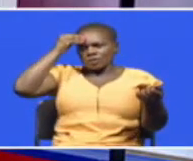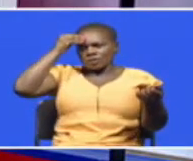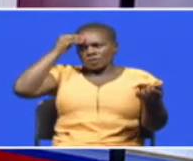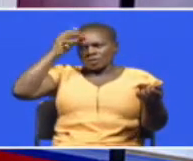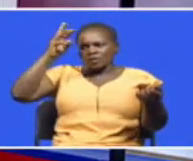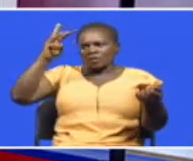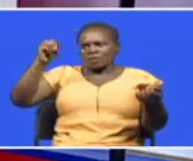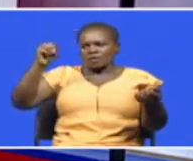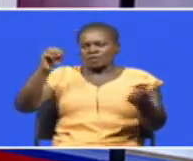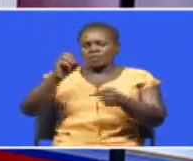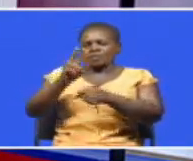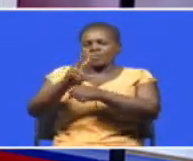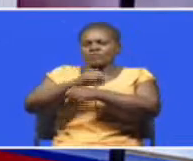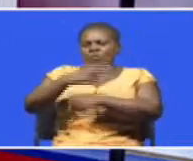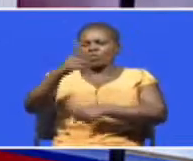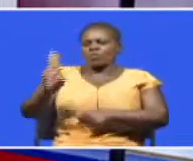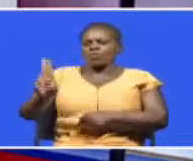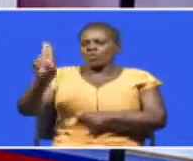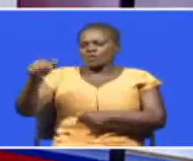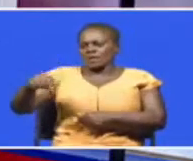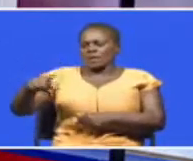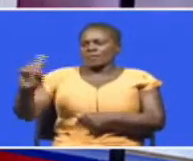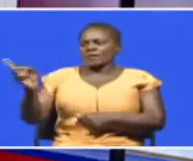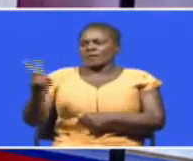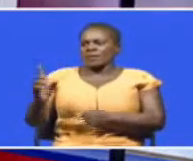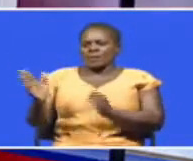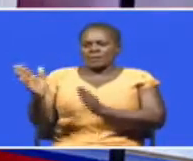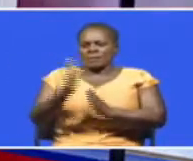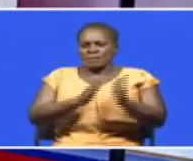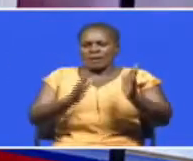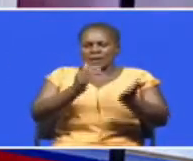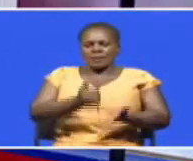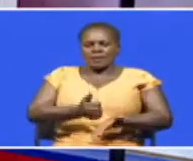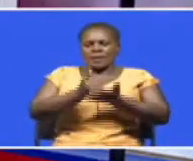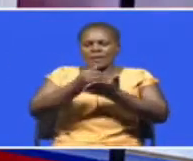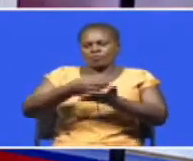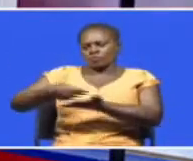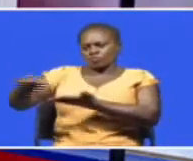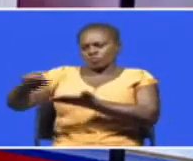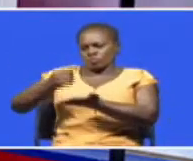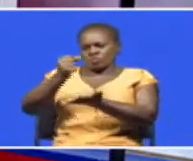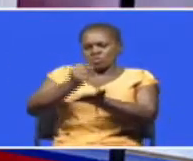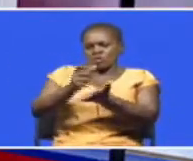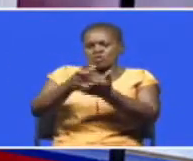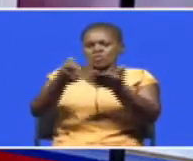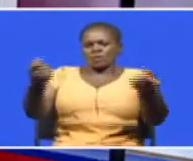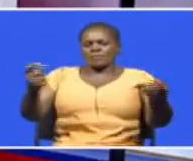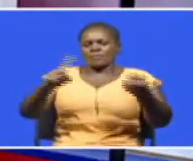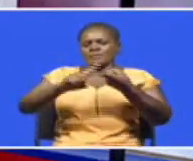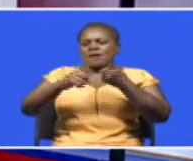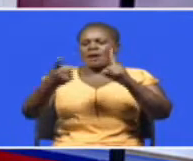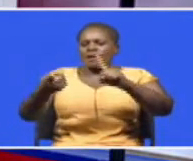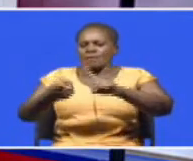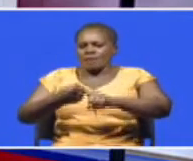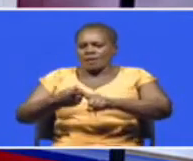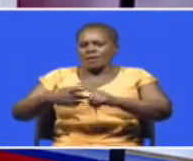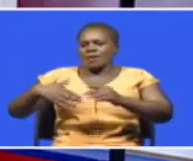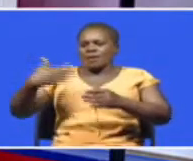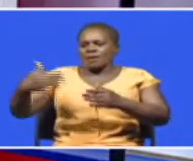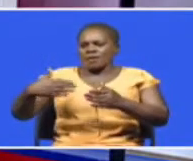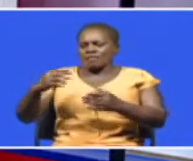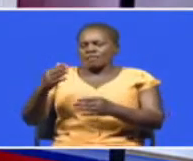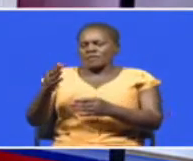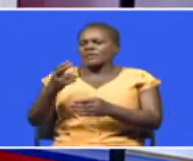Mowlem Academy mtaani Umoja hapa Nairobi. Mpango huo unawezesha usambazaji wa gazeti la The Standard la kila